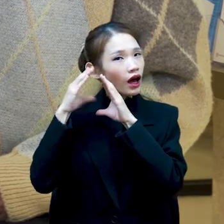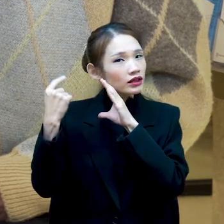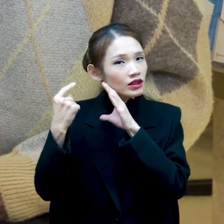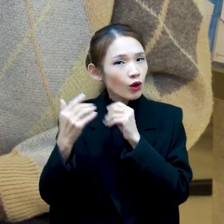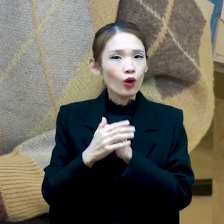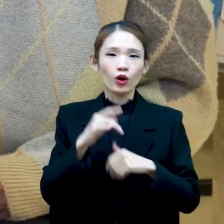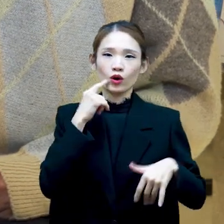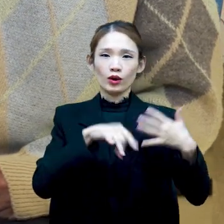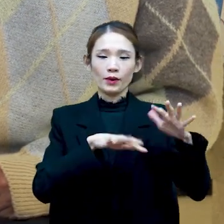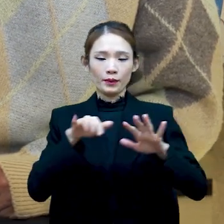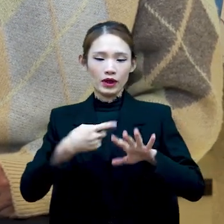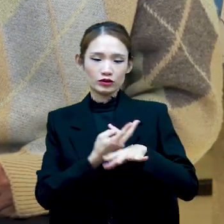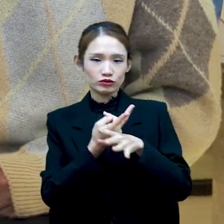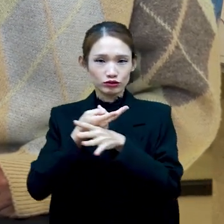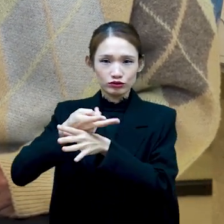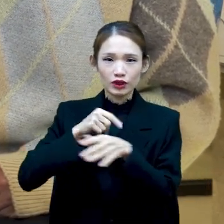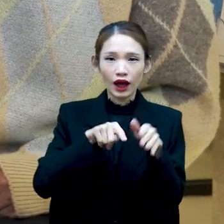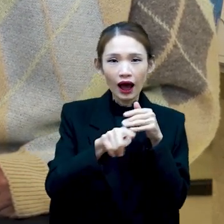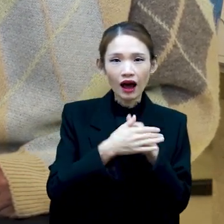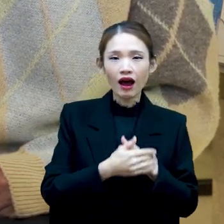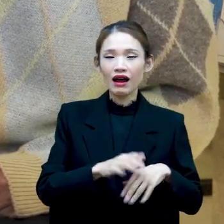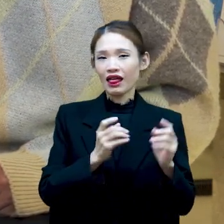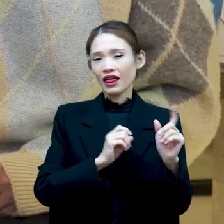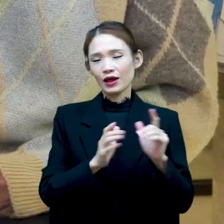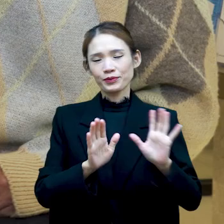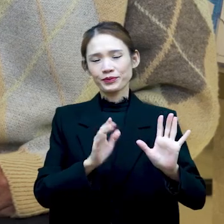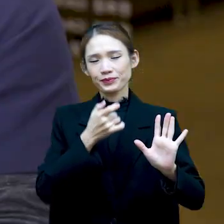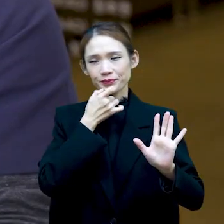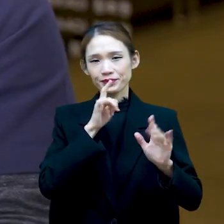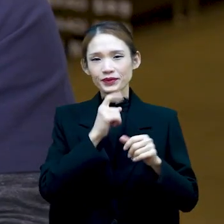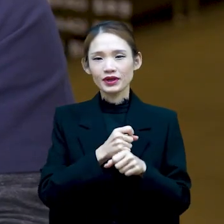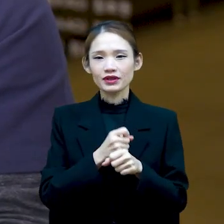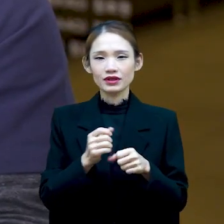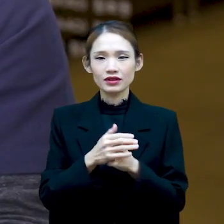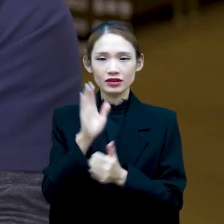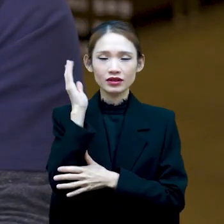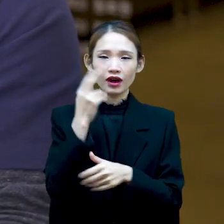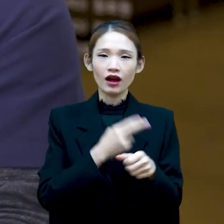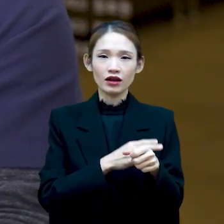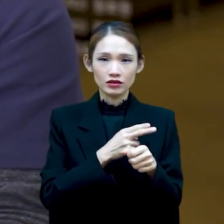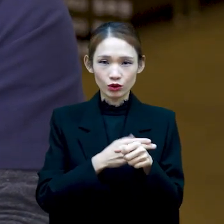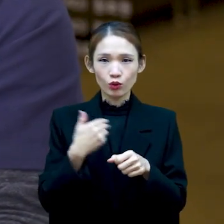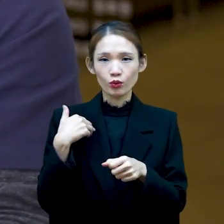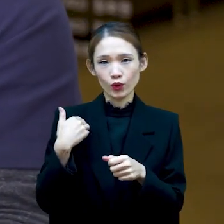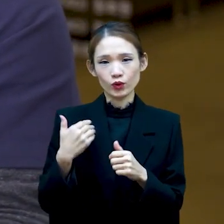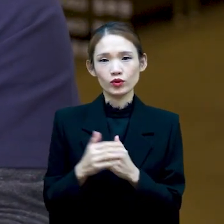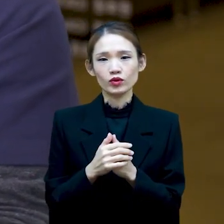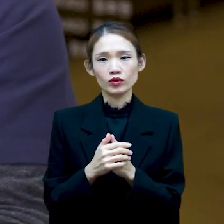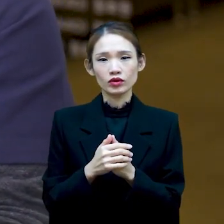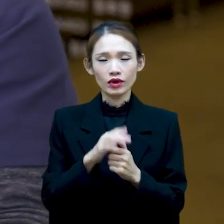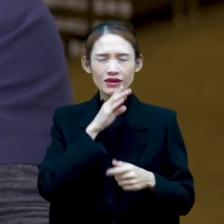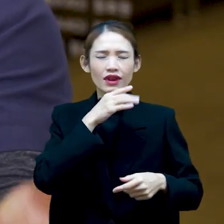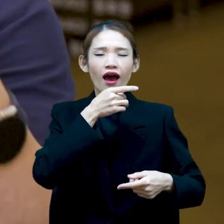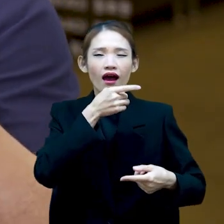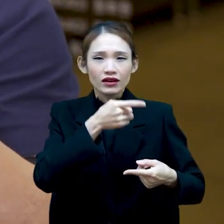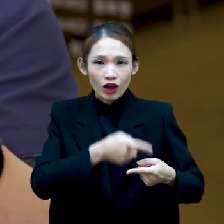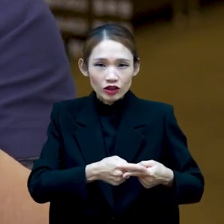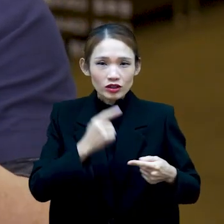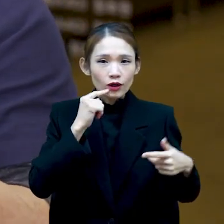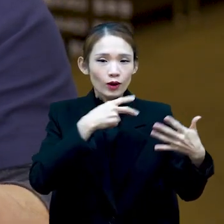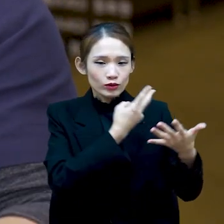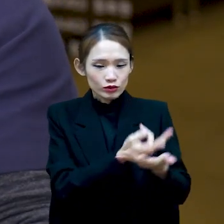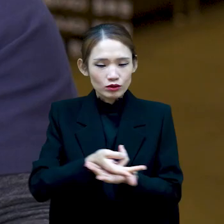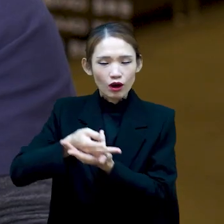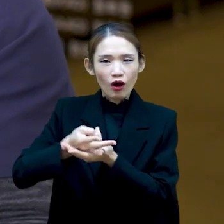아무도 안 가요. 진짜 요즘 이제 유행처럼 돼서 서핑을 많이 가는데 이런 것들에 대해서 강사님도 잘 모르고 이제 당연히 서핑을